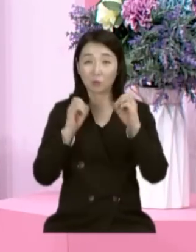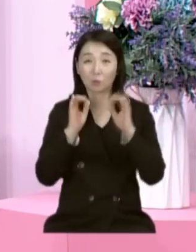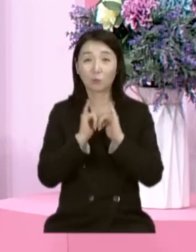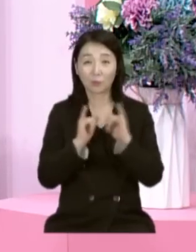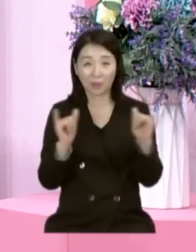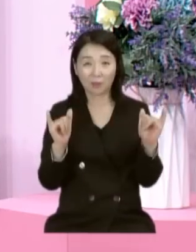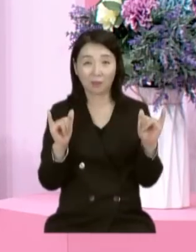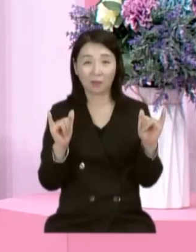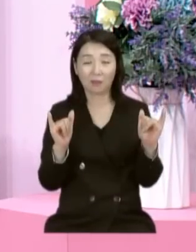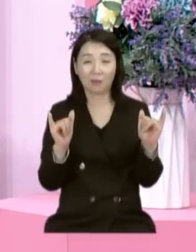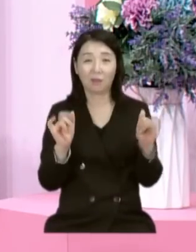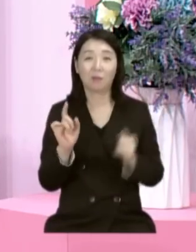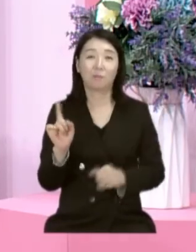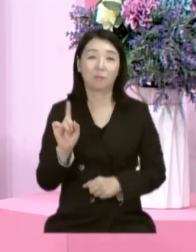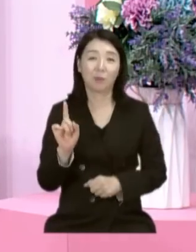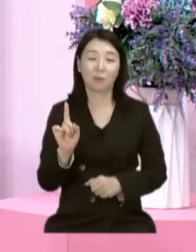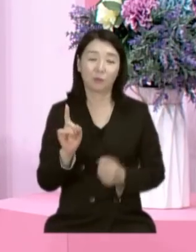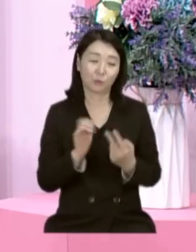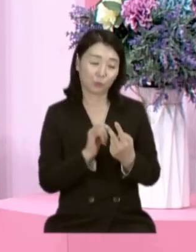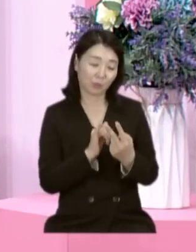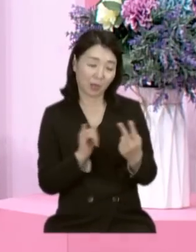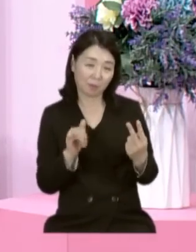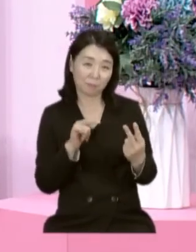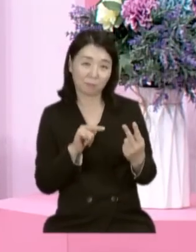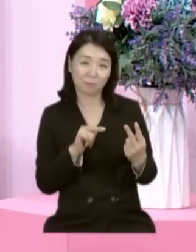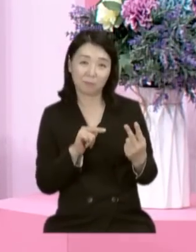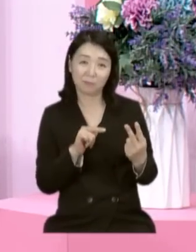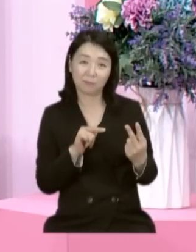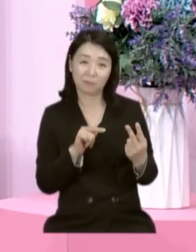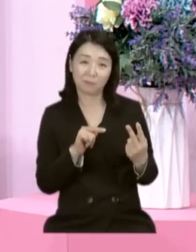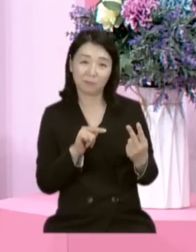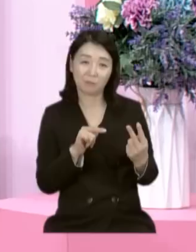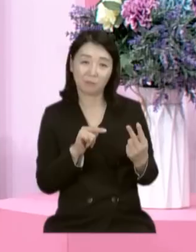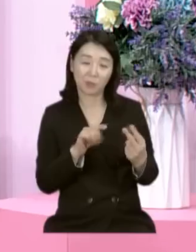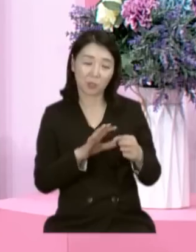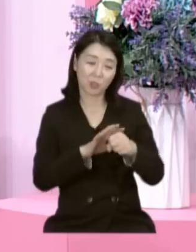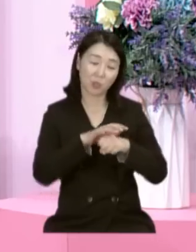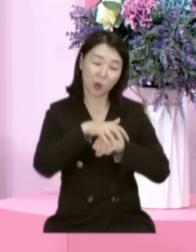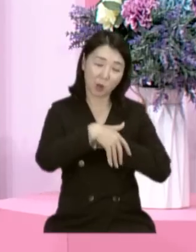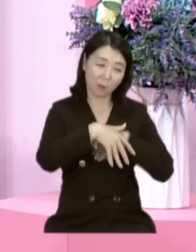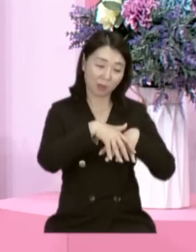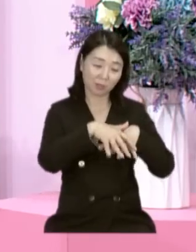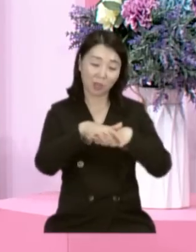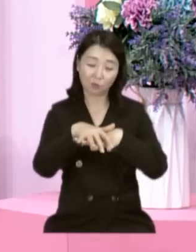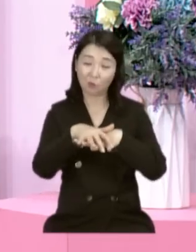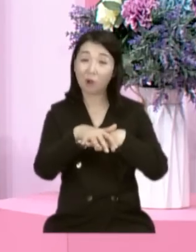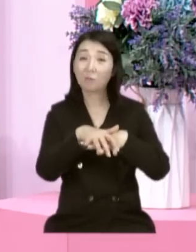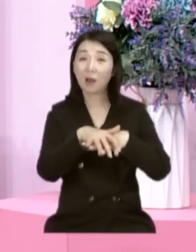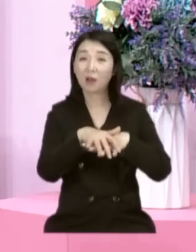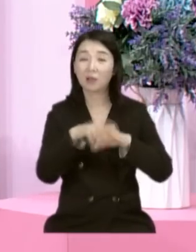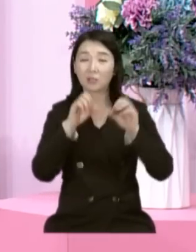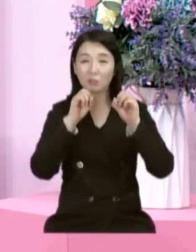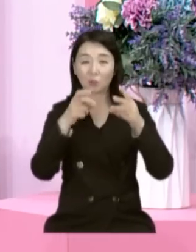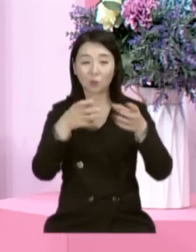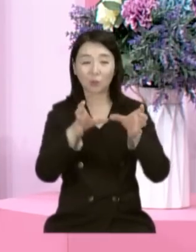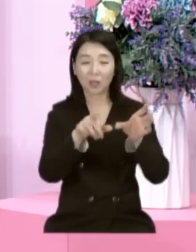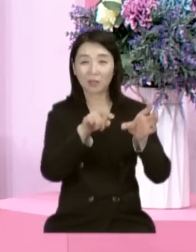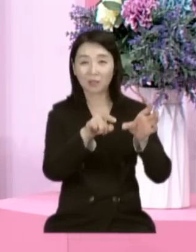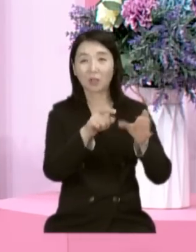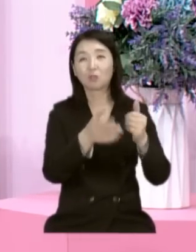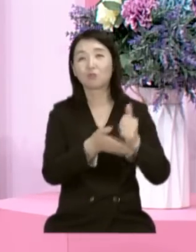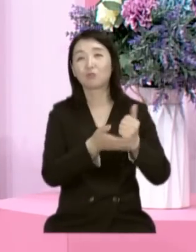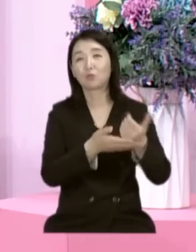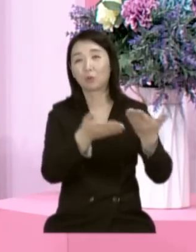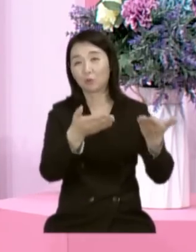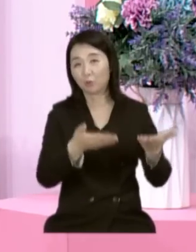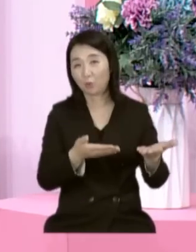네. 두 분을 그 열방 네트워크라는 그런 선교 단체에서 추천을